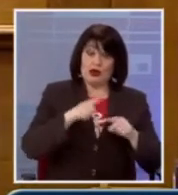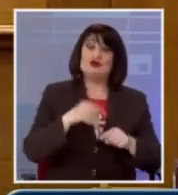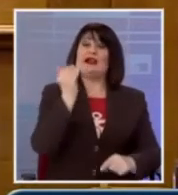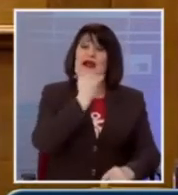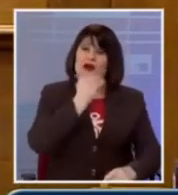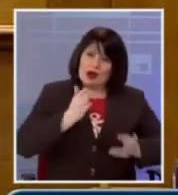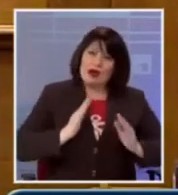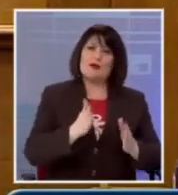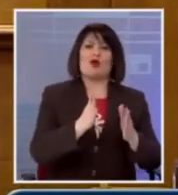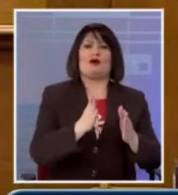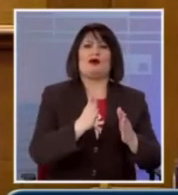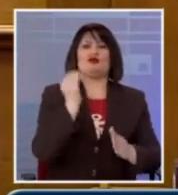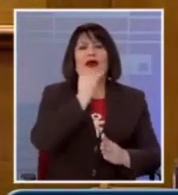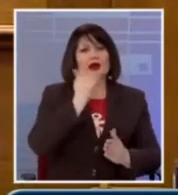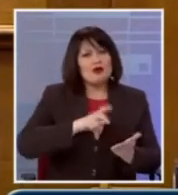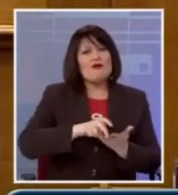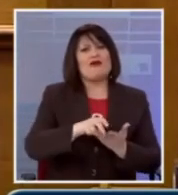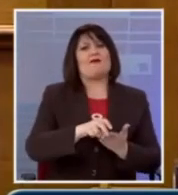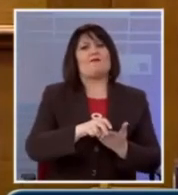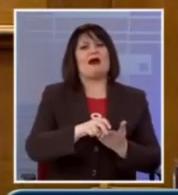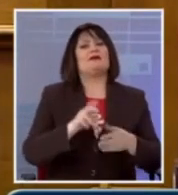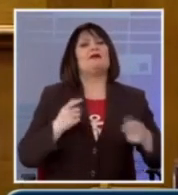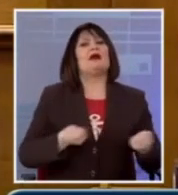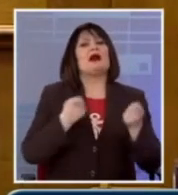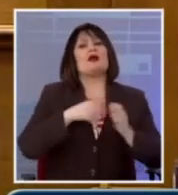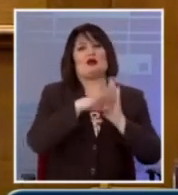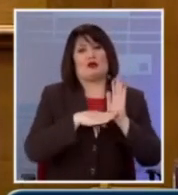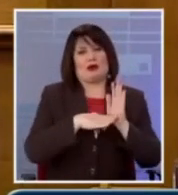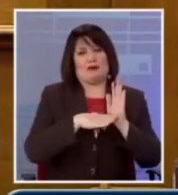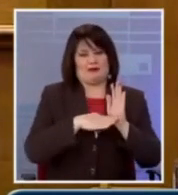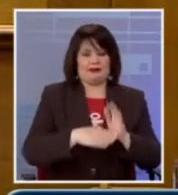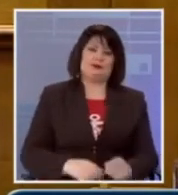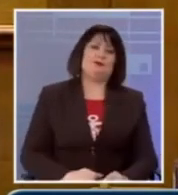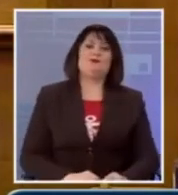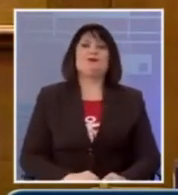και να προχωρήσουμε με γρήγορο βήμα στην υλοποίηση του προγράμματός μας.